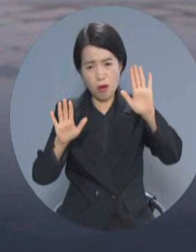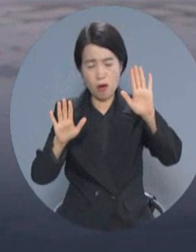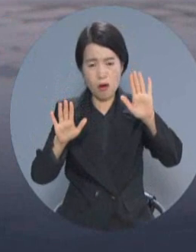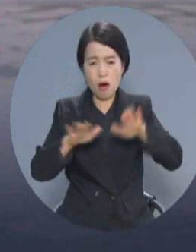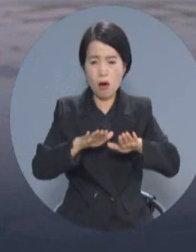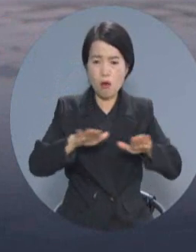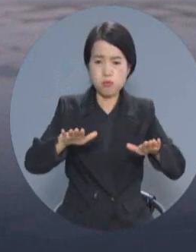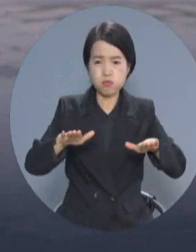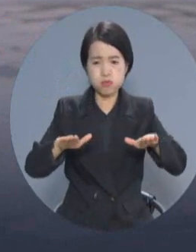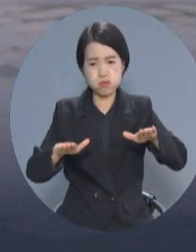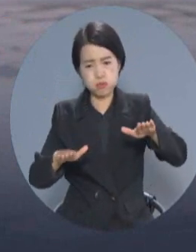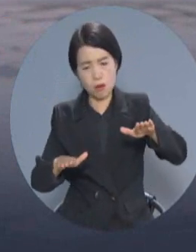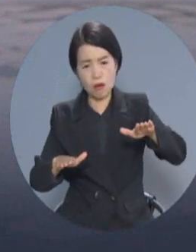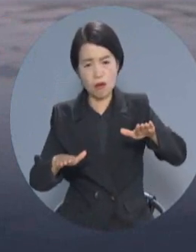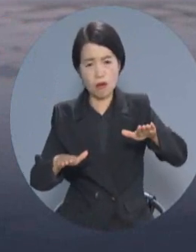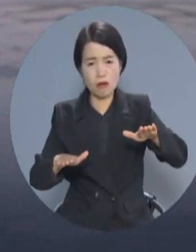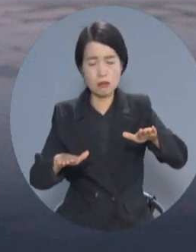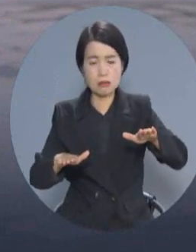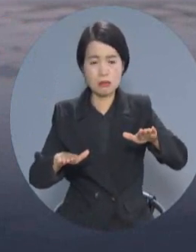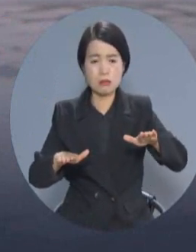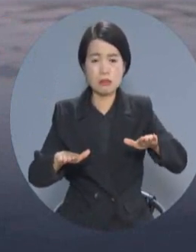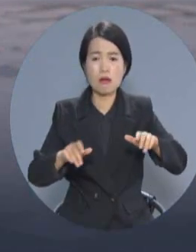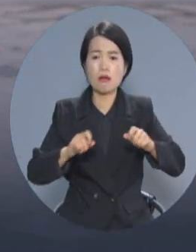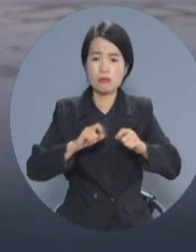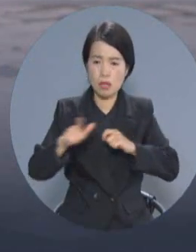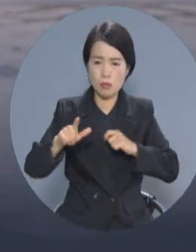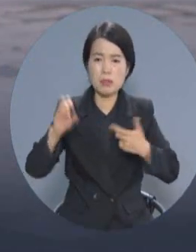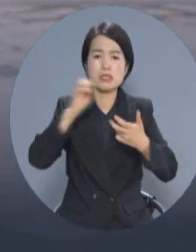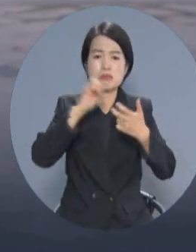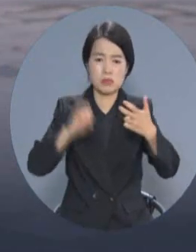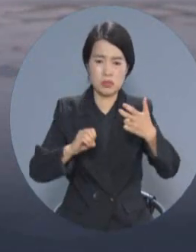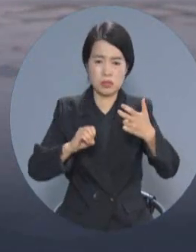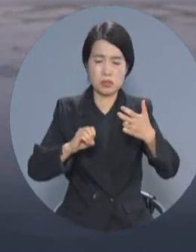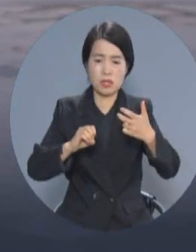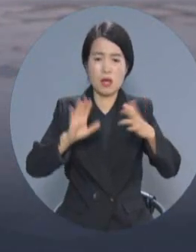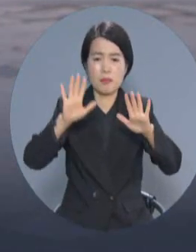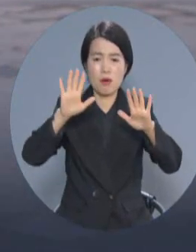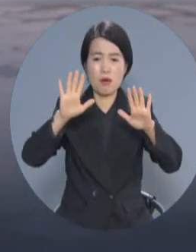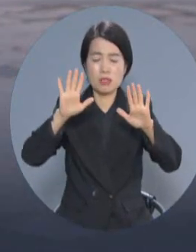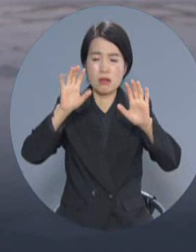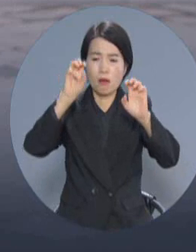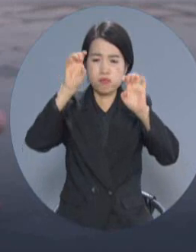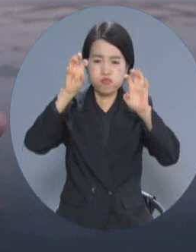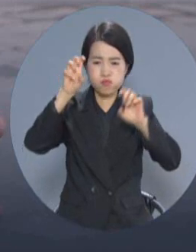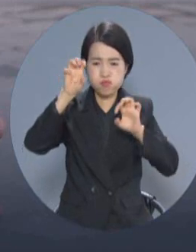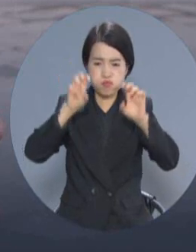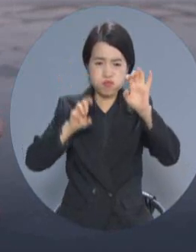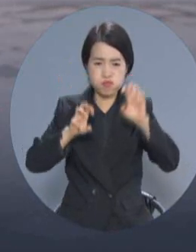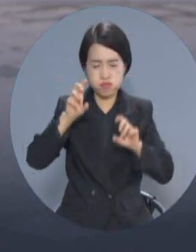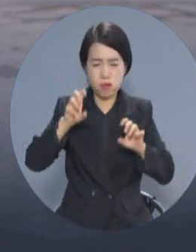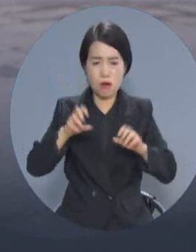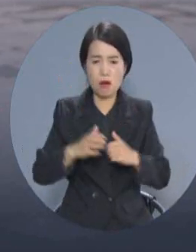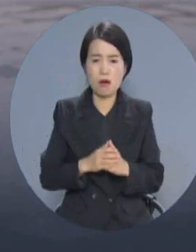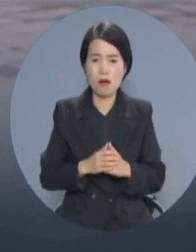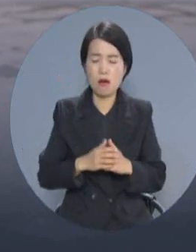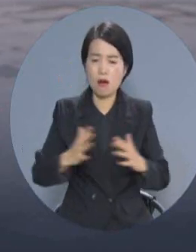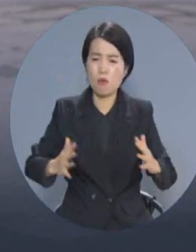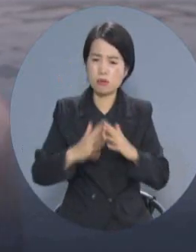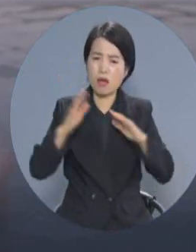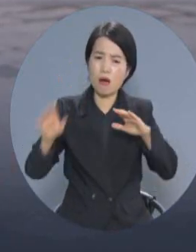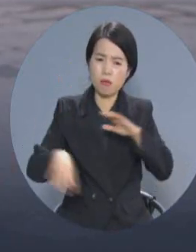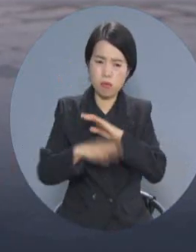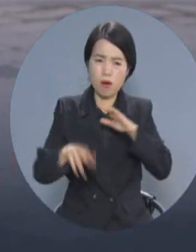벽이 휘어졌다든지 수평이 안 맞다는 거잖아요. 거의 뭐 70% 정도는 벽지가 다 떠갖고 있어요. 너무